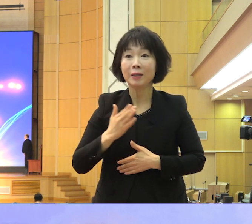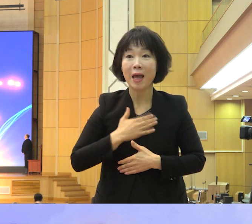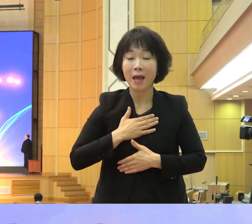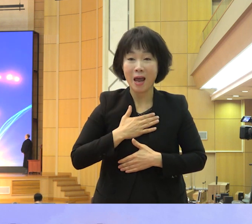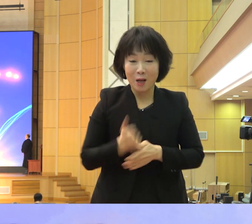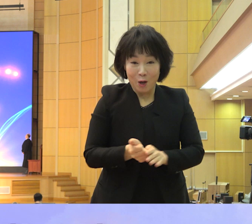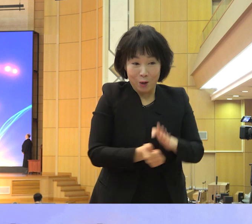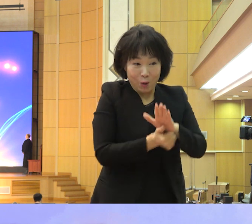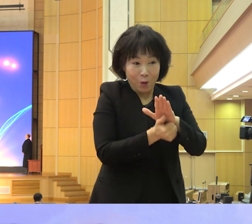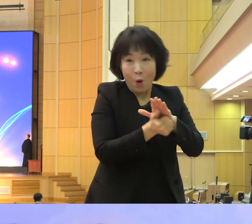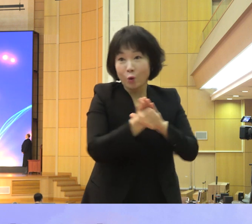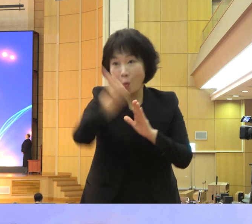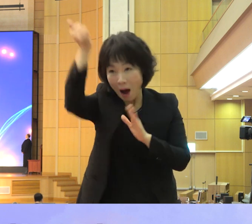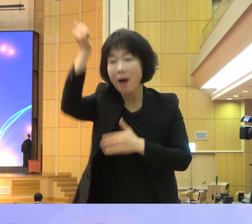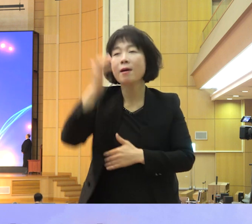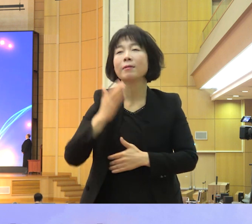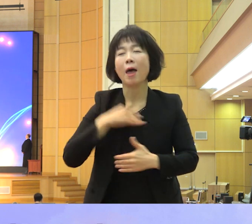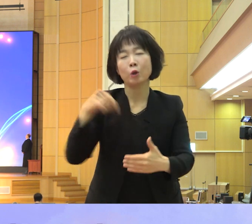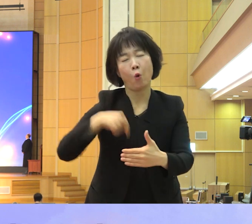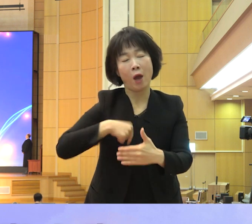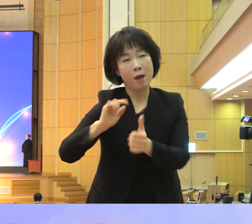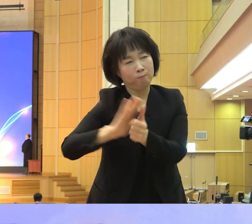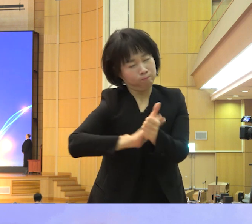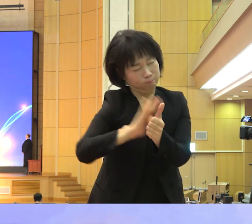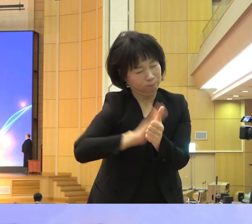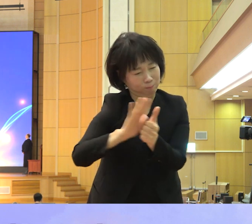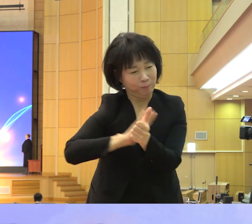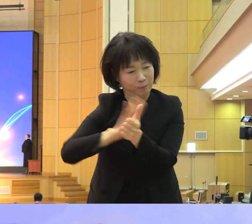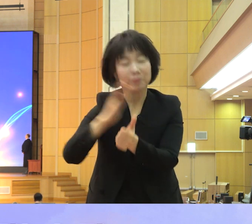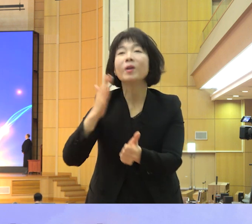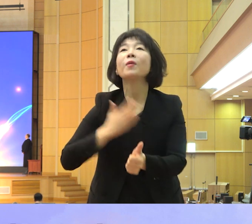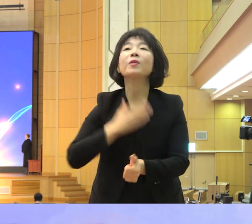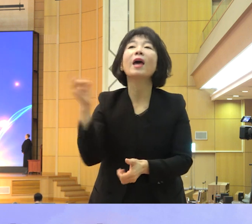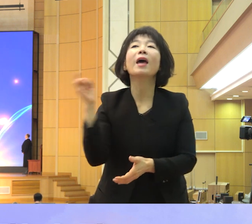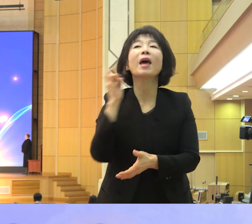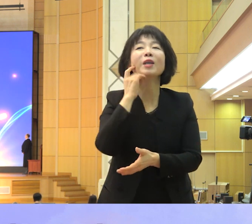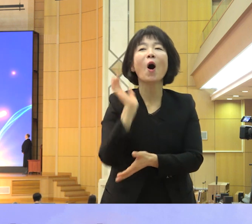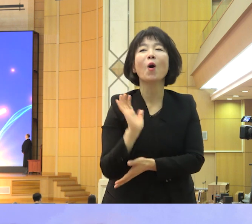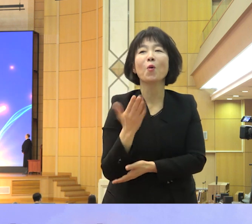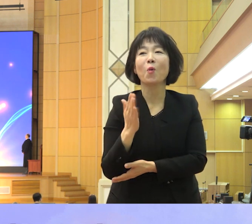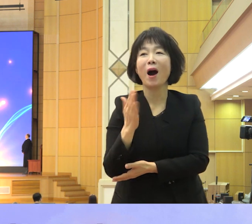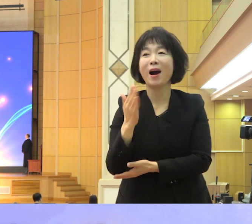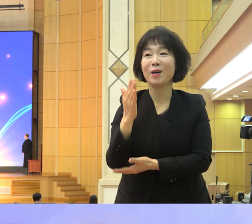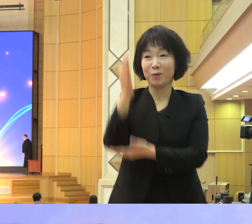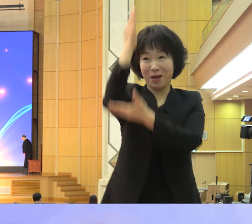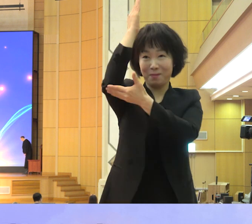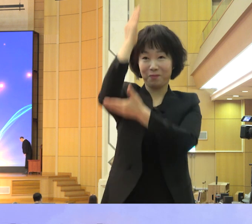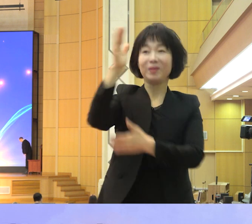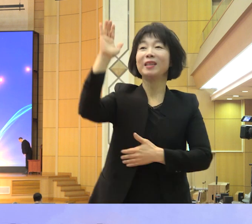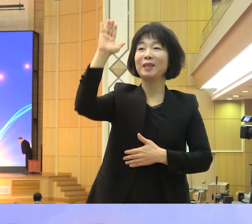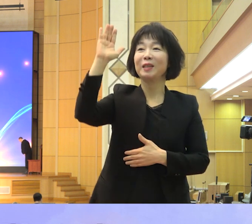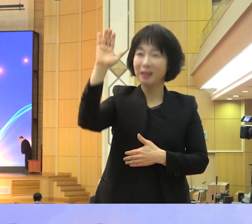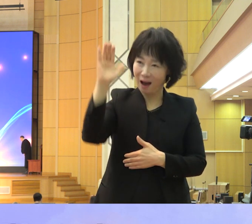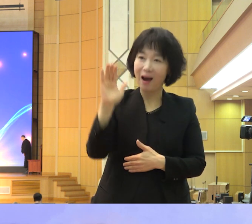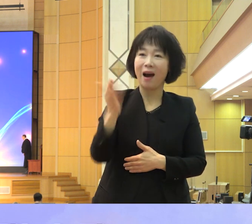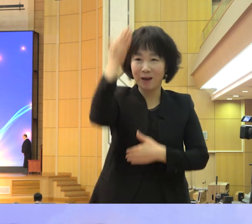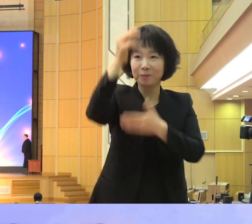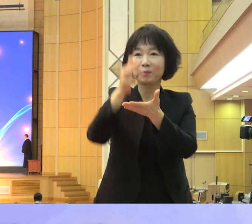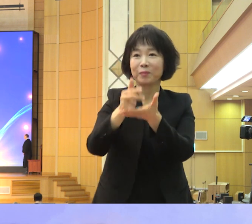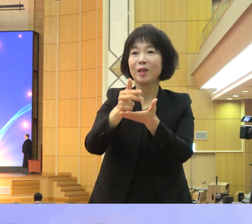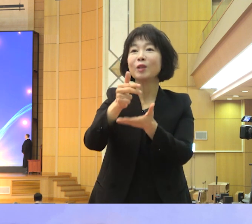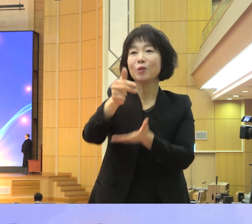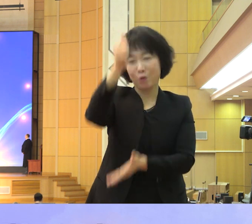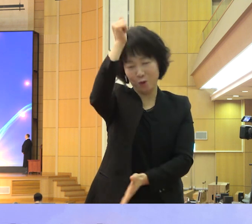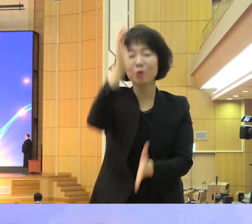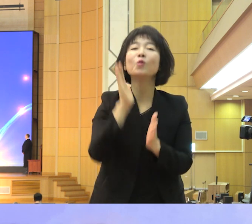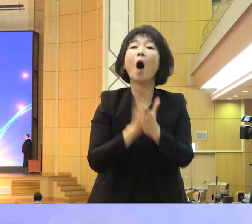보혈이 내 소망 나의 위로 내 영광. 내 주 없이 살 수